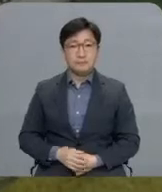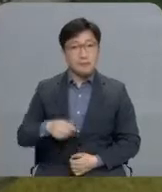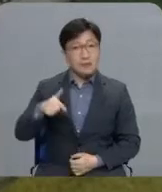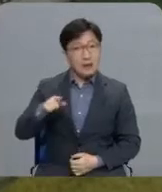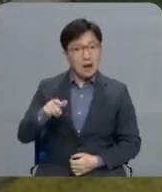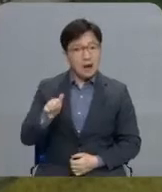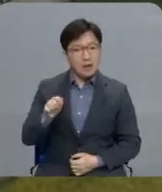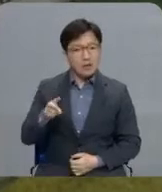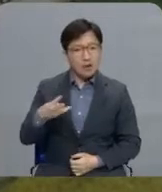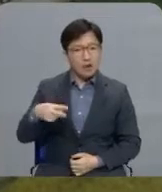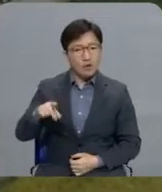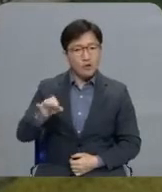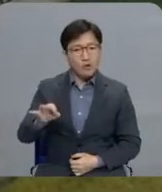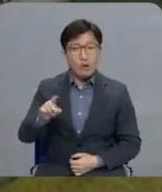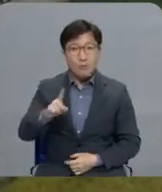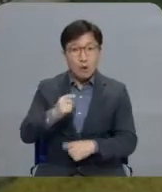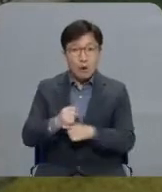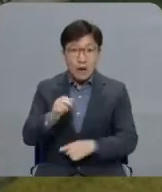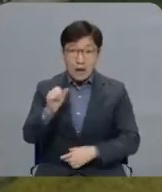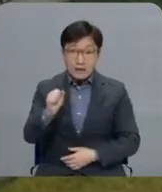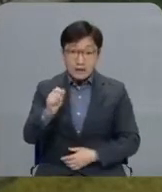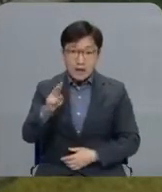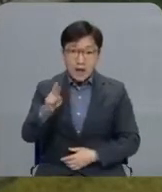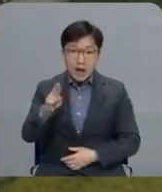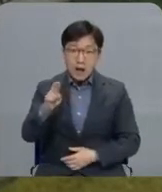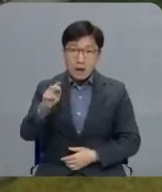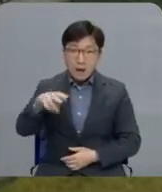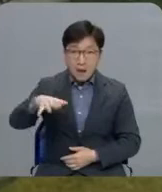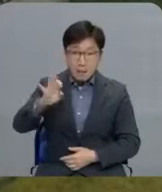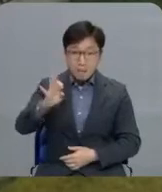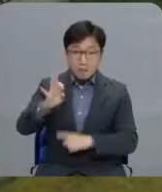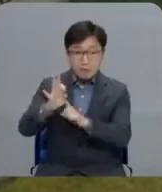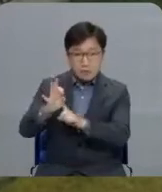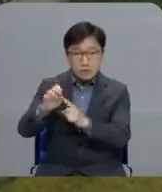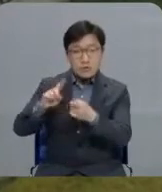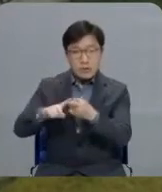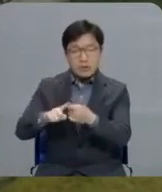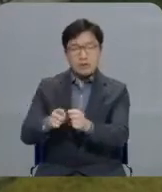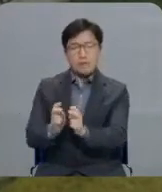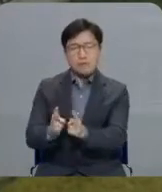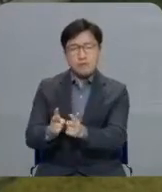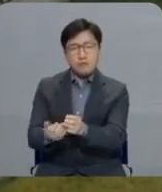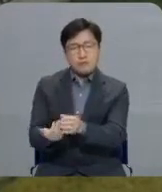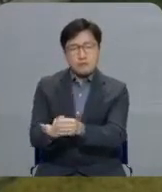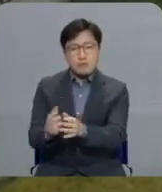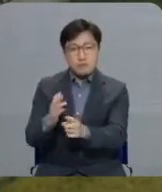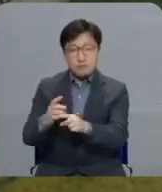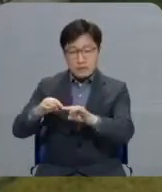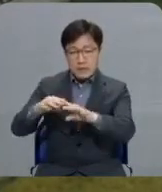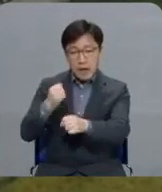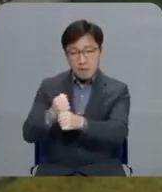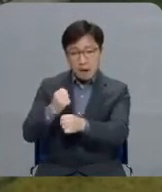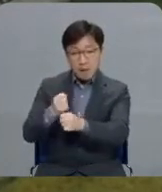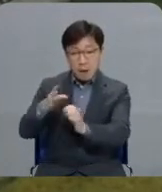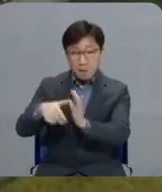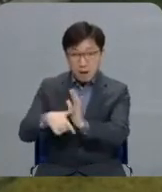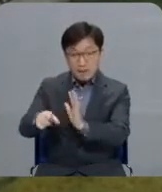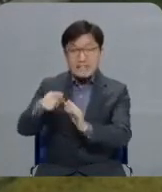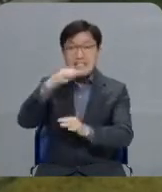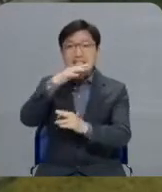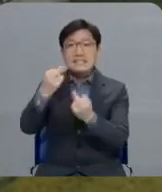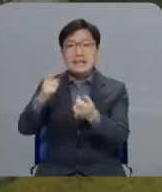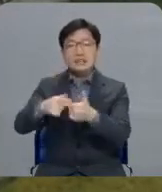가연성 고형 폐기물 SRF를 태워 전기와 수소를 생산하는 업체가 익산 웅포면에 들어설